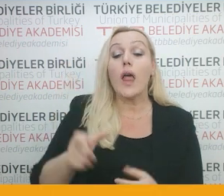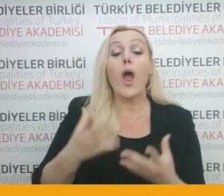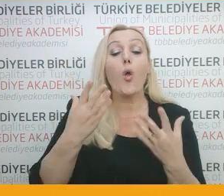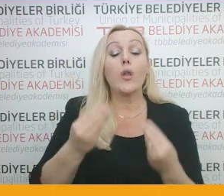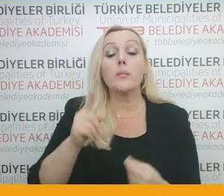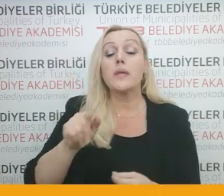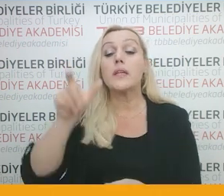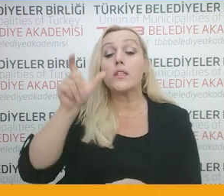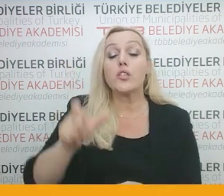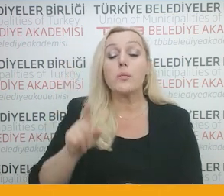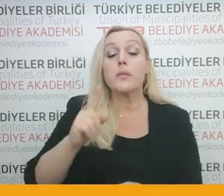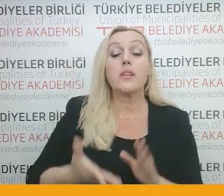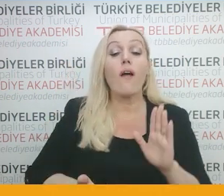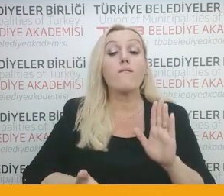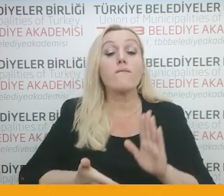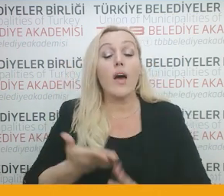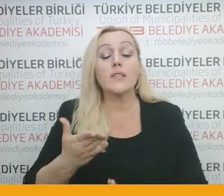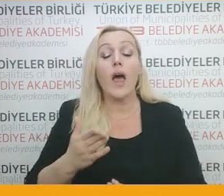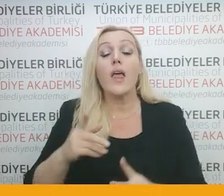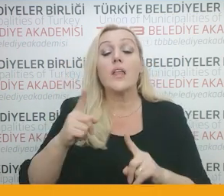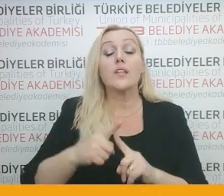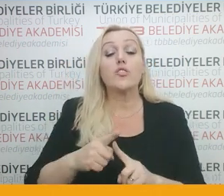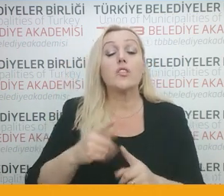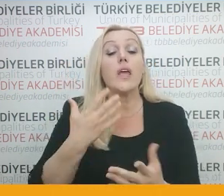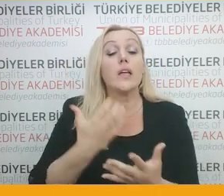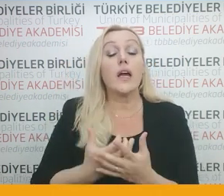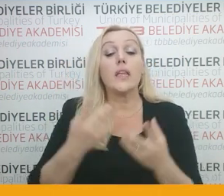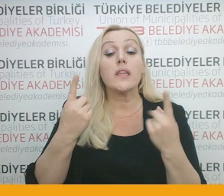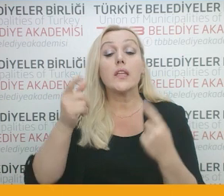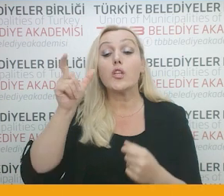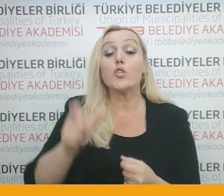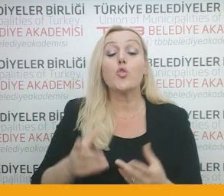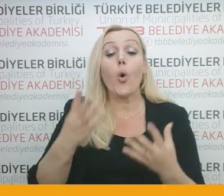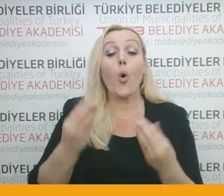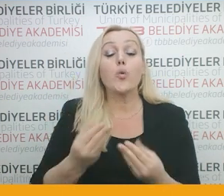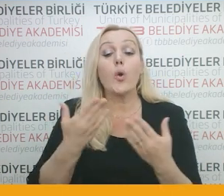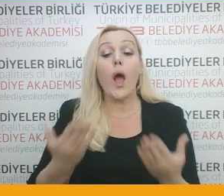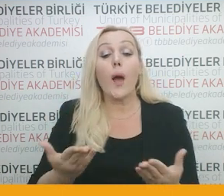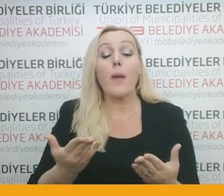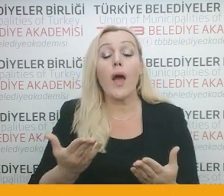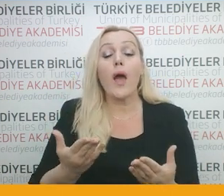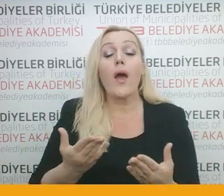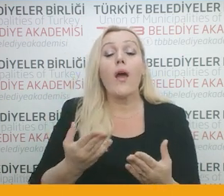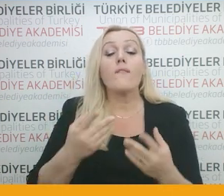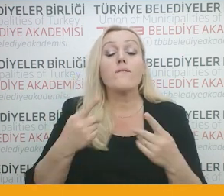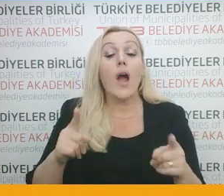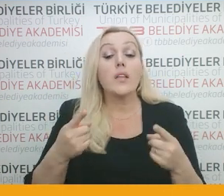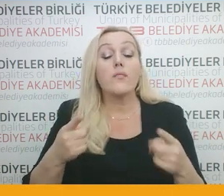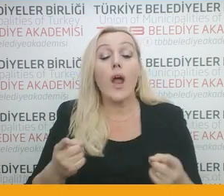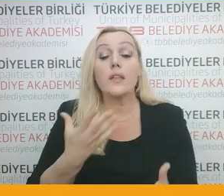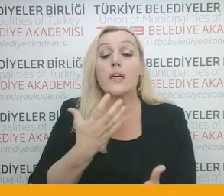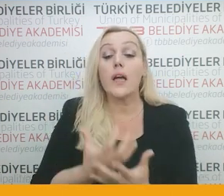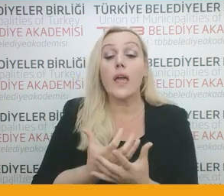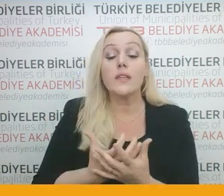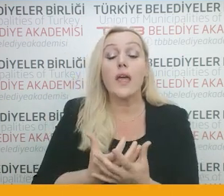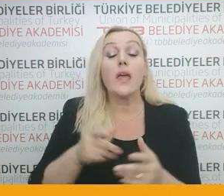birimin taşınır kayıt yetkilisi olabilir ama ancak birimler itibariyle ayrı ayrı kayıt tutmak şartıyla bu şekilde bir